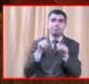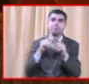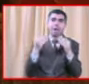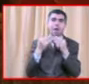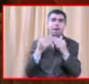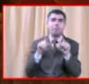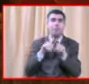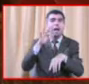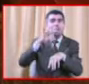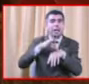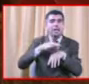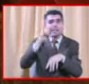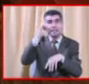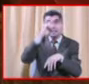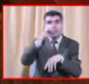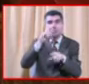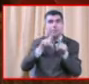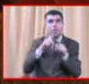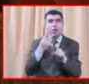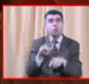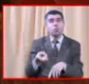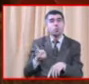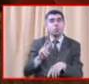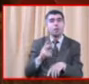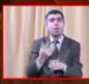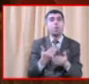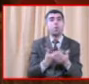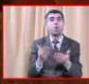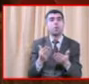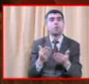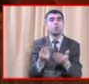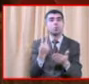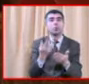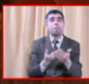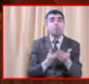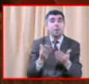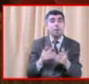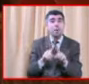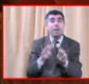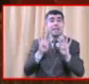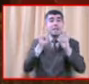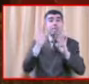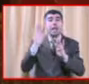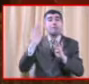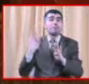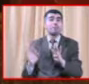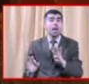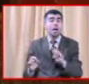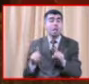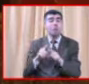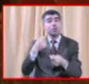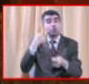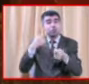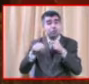الكونسير واش الدواء تيدير 20,000 درهم 30,000 50,000 درهم واخا تحيد منه 80% تيبقى بالنسبة للقدرة